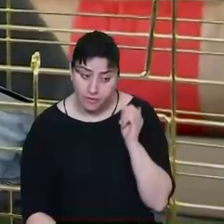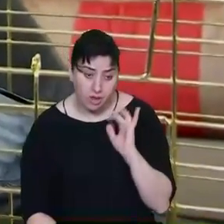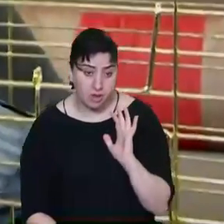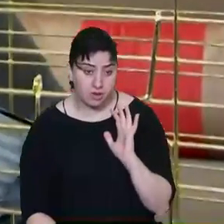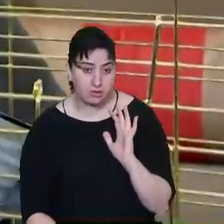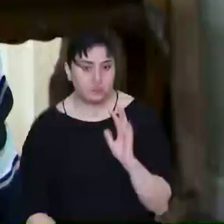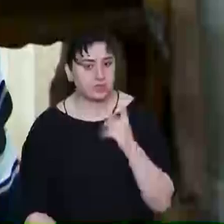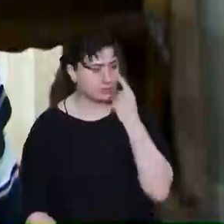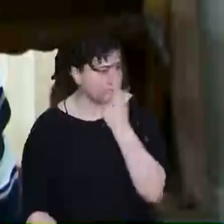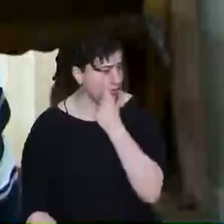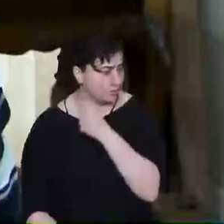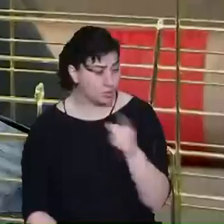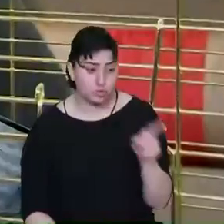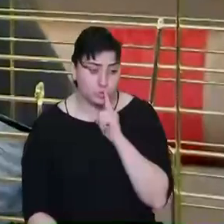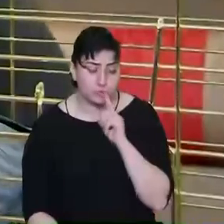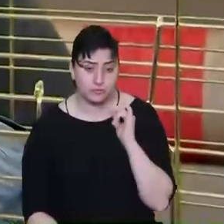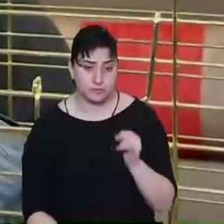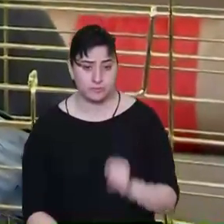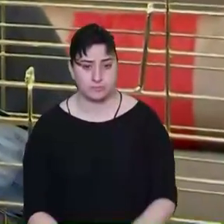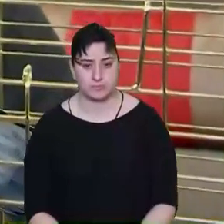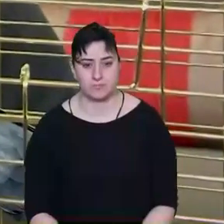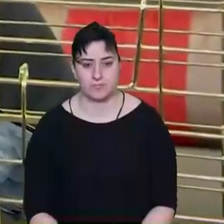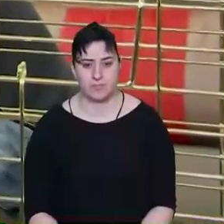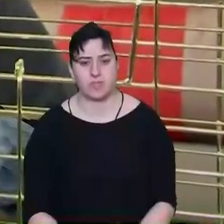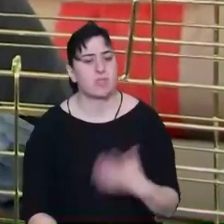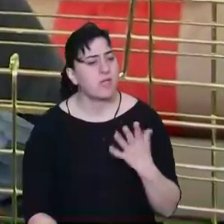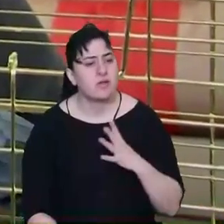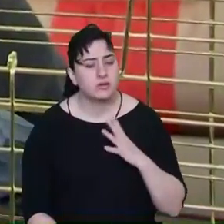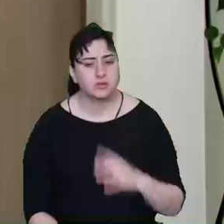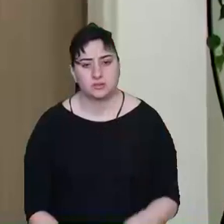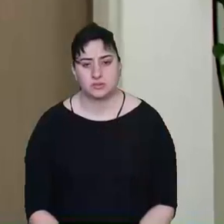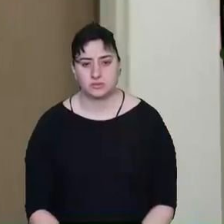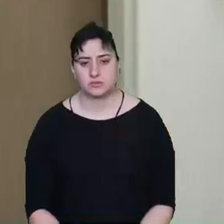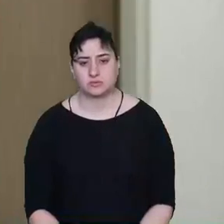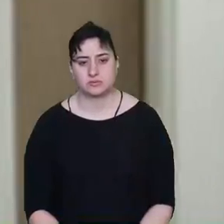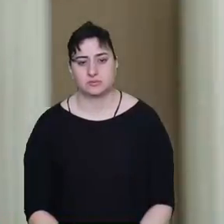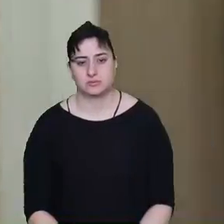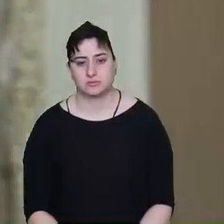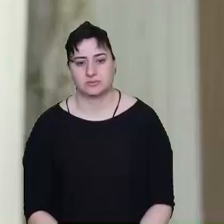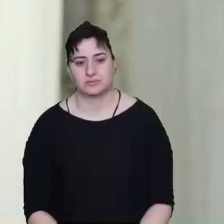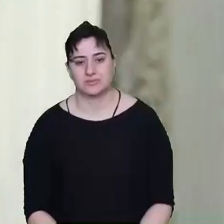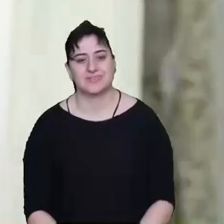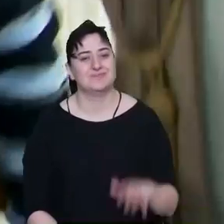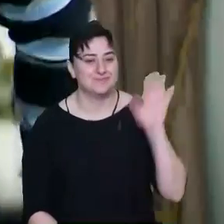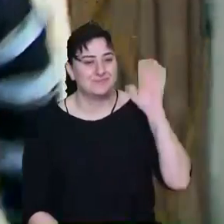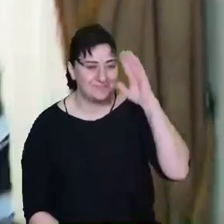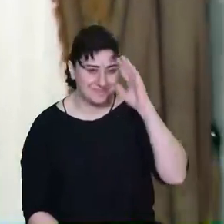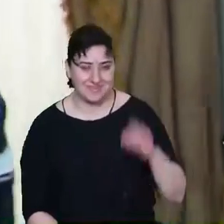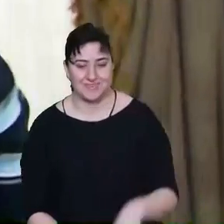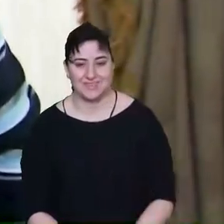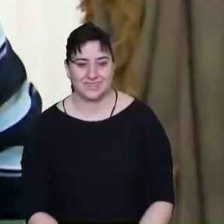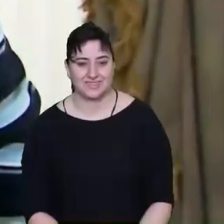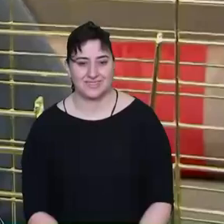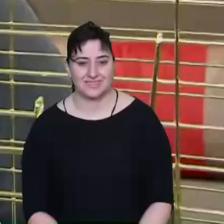sana. Ya enişte bak şunu sustur vallahi ağzını burnunu. Ne var la? Başak geldi. Merhabalar.